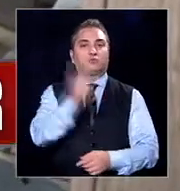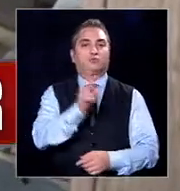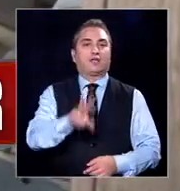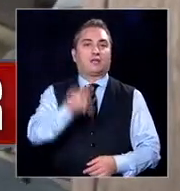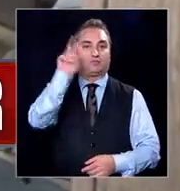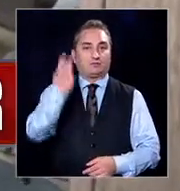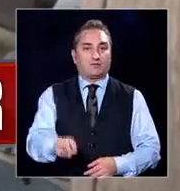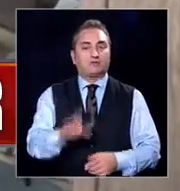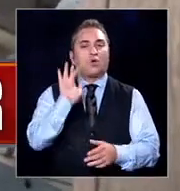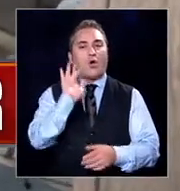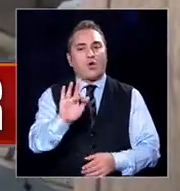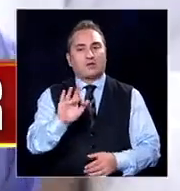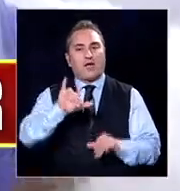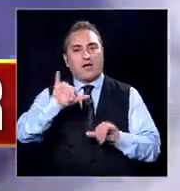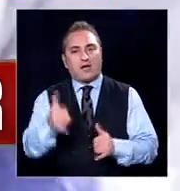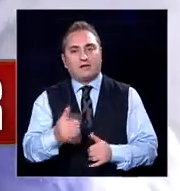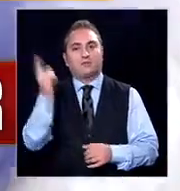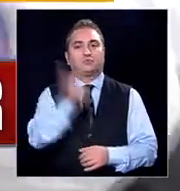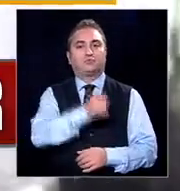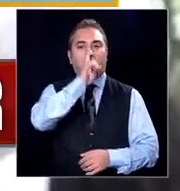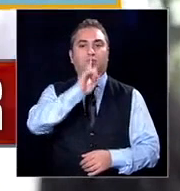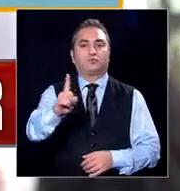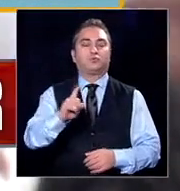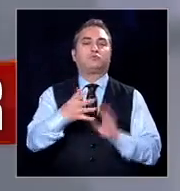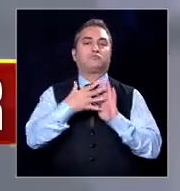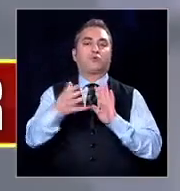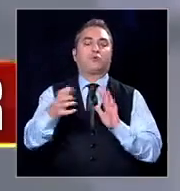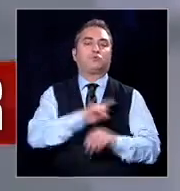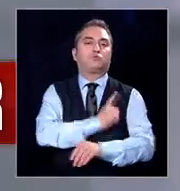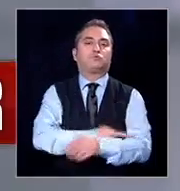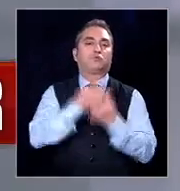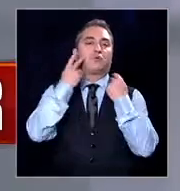ve ağır vakalarda %100 etkili olduğu açıklandı.